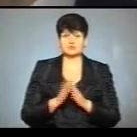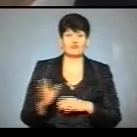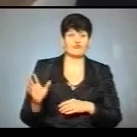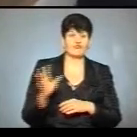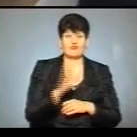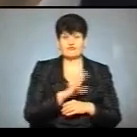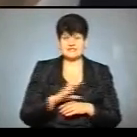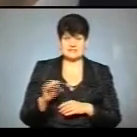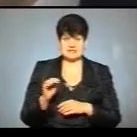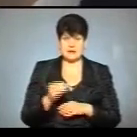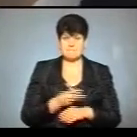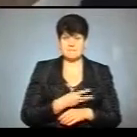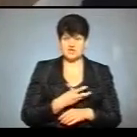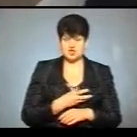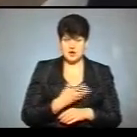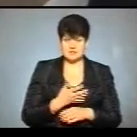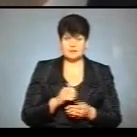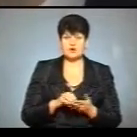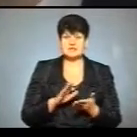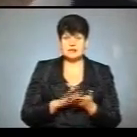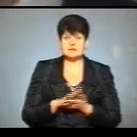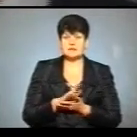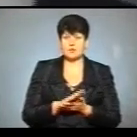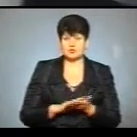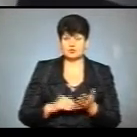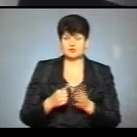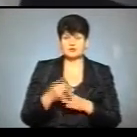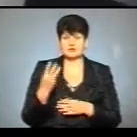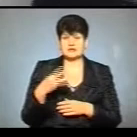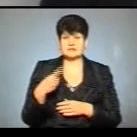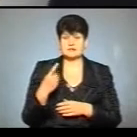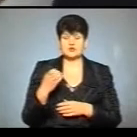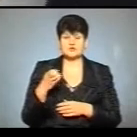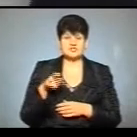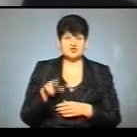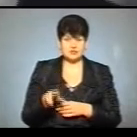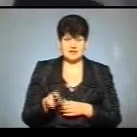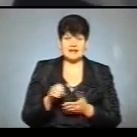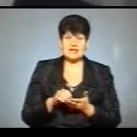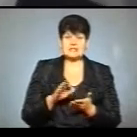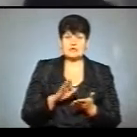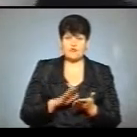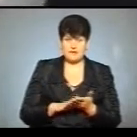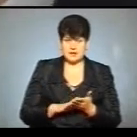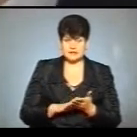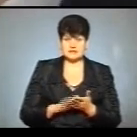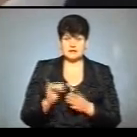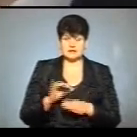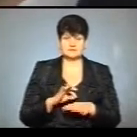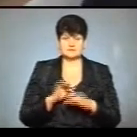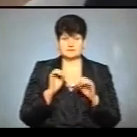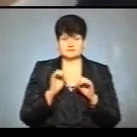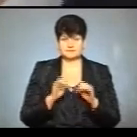всіх бажаючих, оскільки реєстрація триває до 31 січня, реєструватися і проходити